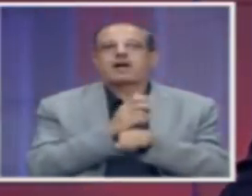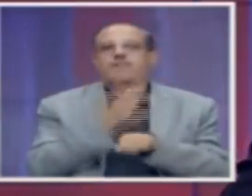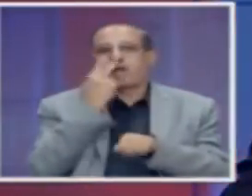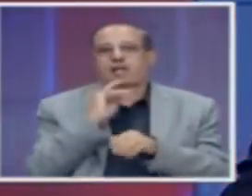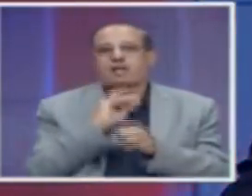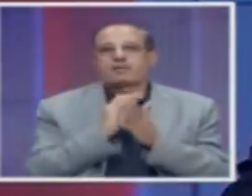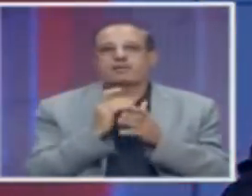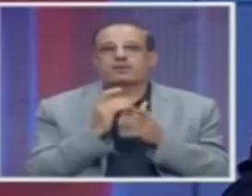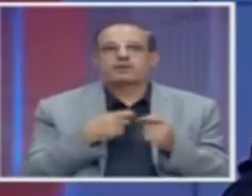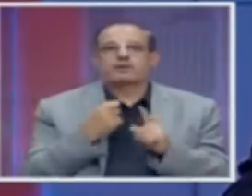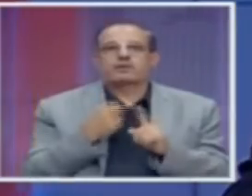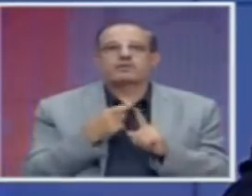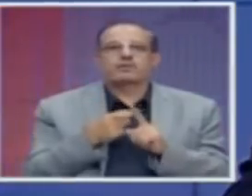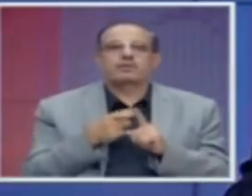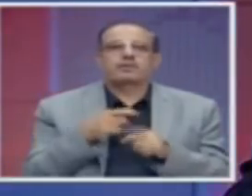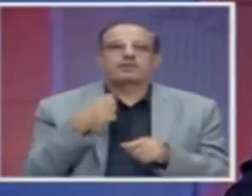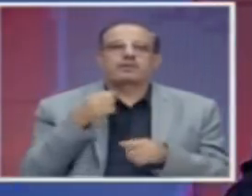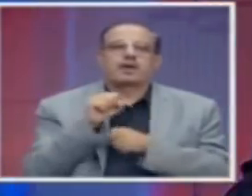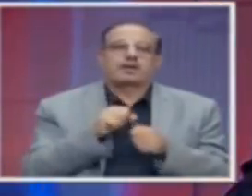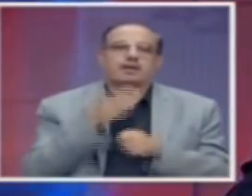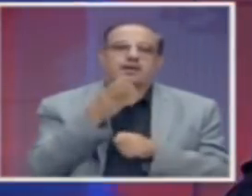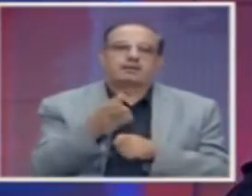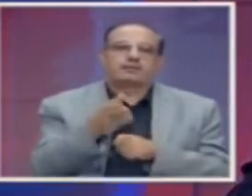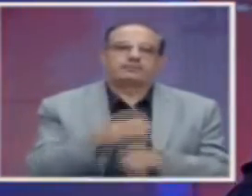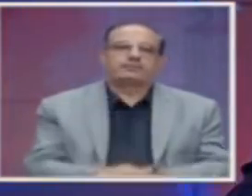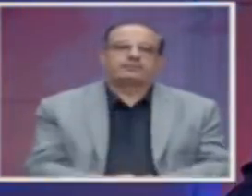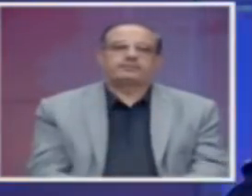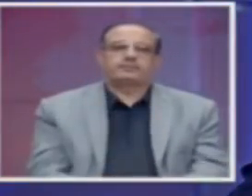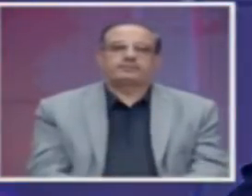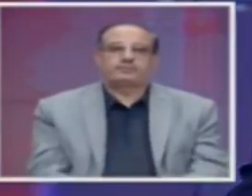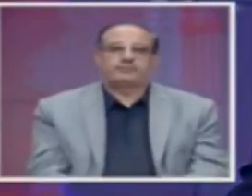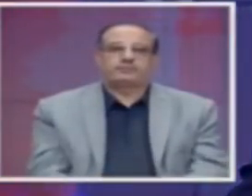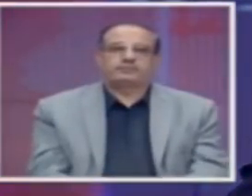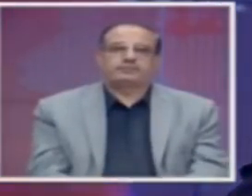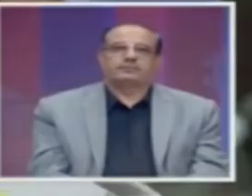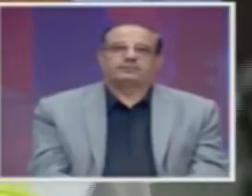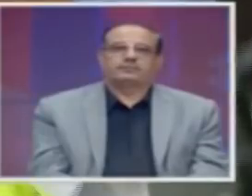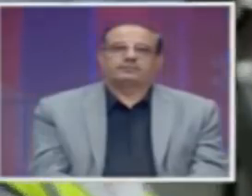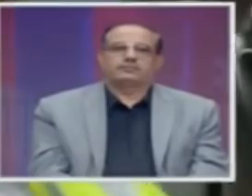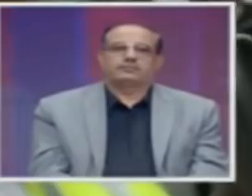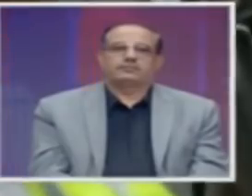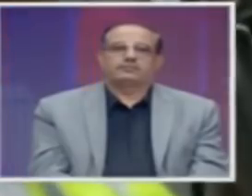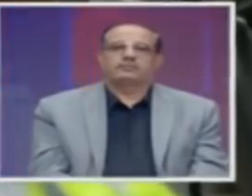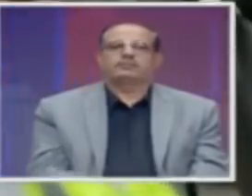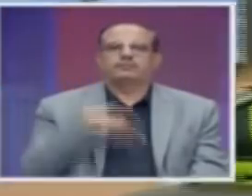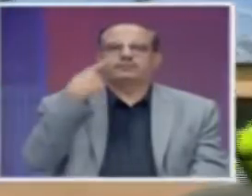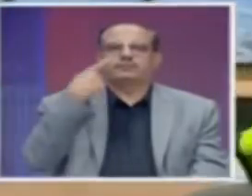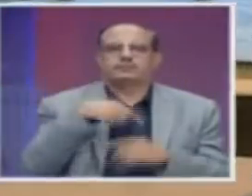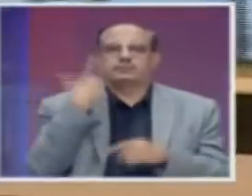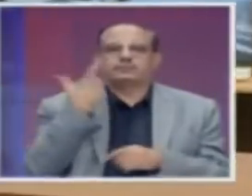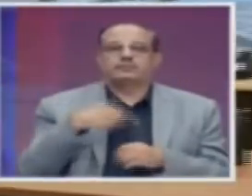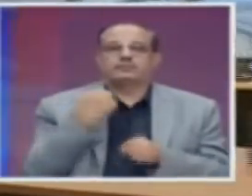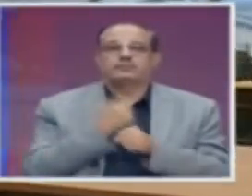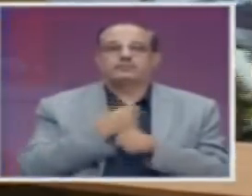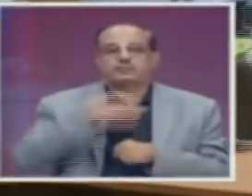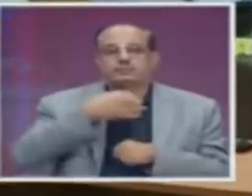آلاف الأحكام القضائية وضبط قضايا إتجار في المواد المخدرة وحيازة أسلحة نارية. جهود متميزة